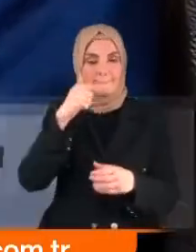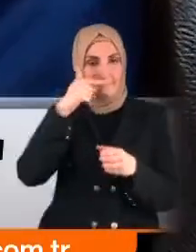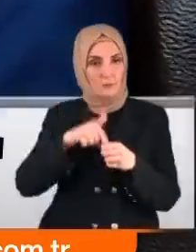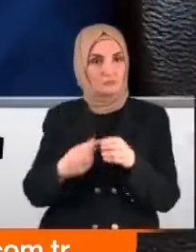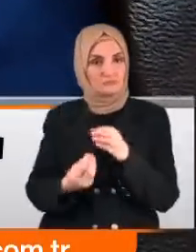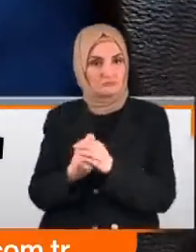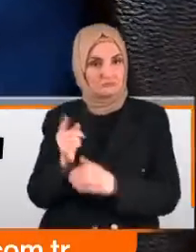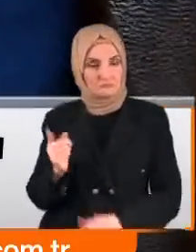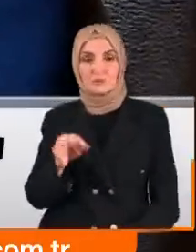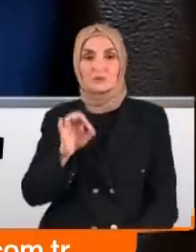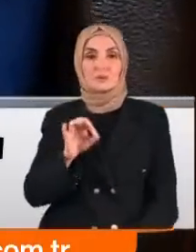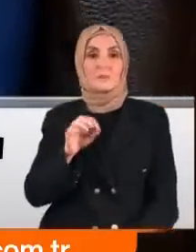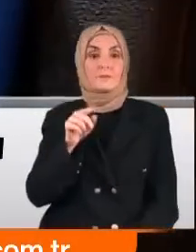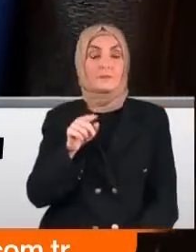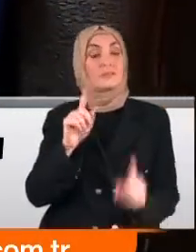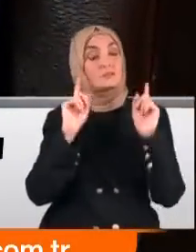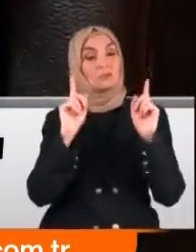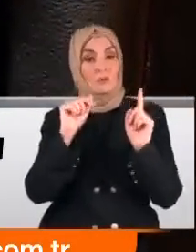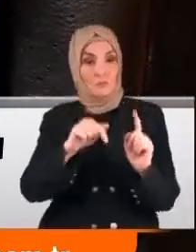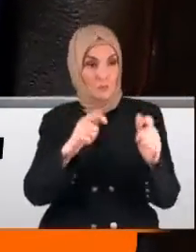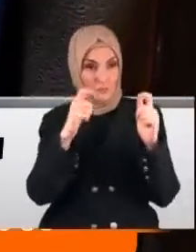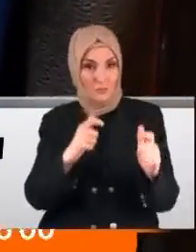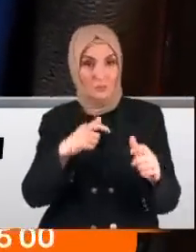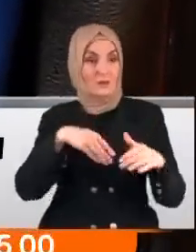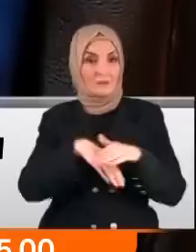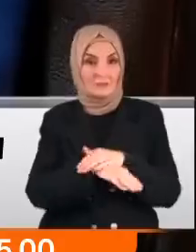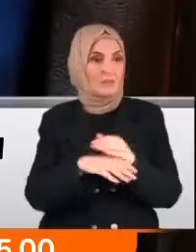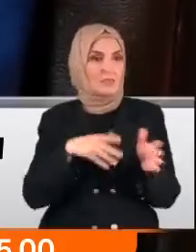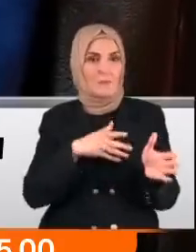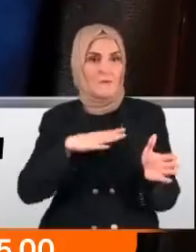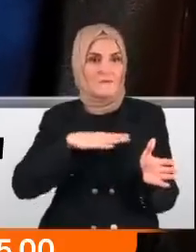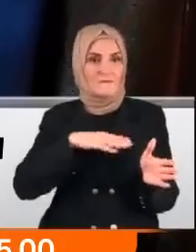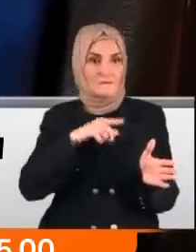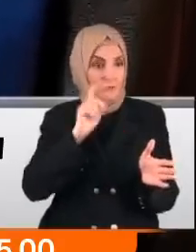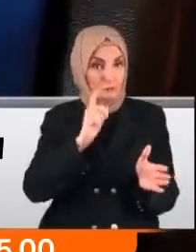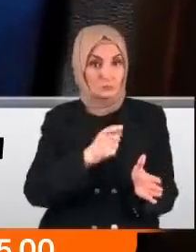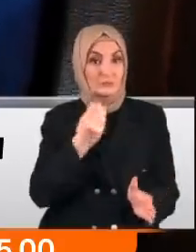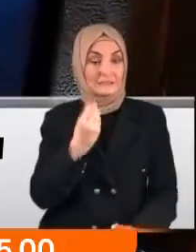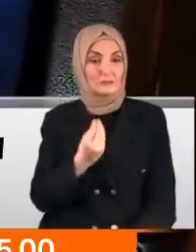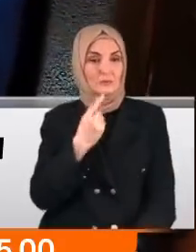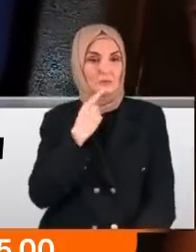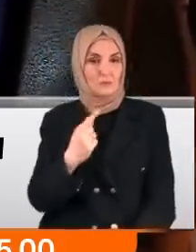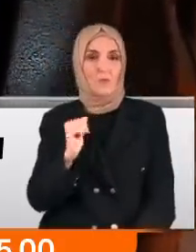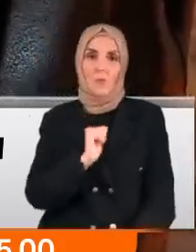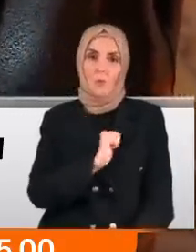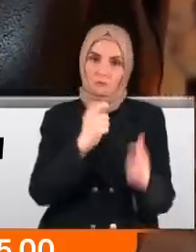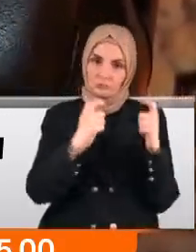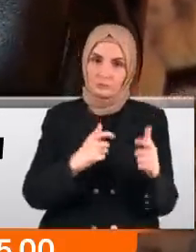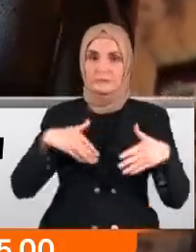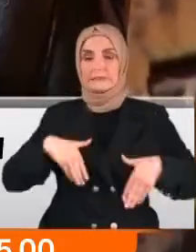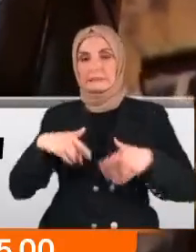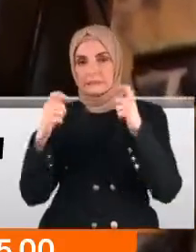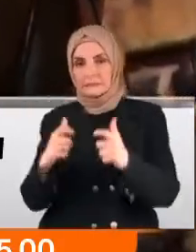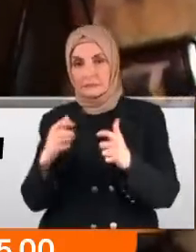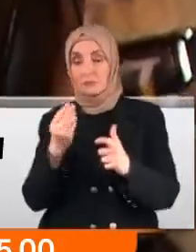da rezervi iyi yakalayabilirsek, rezervi iyi yakalamamız halinde gerek Ordu gerekse Rize'de çok daha